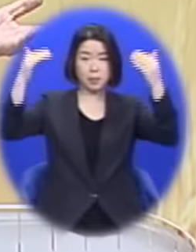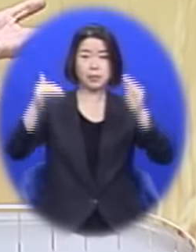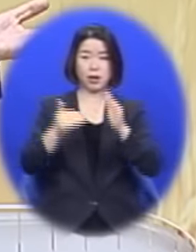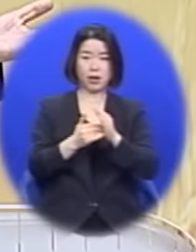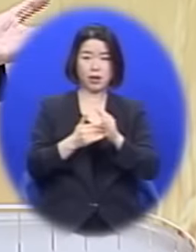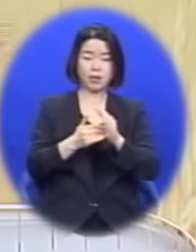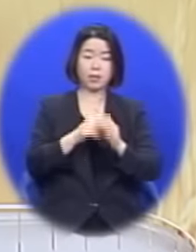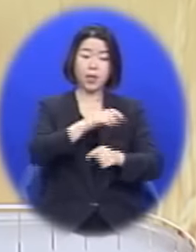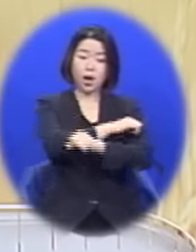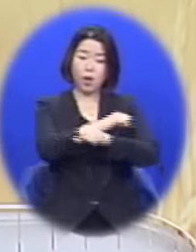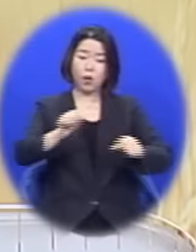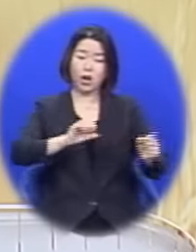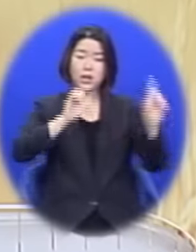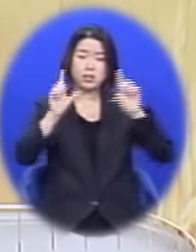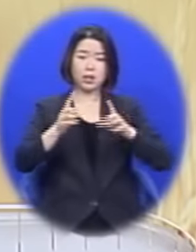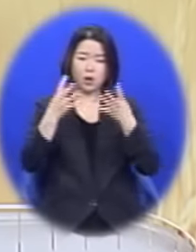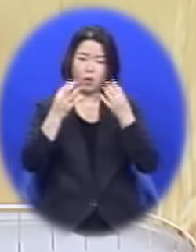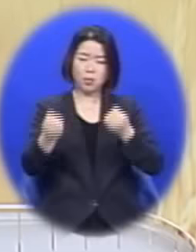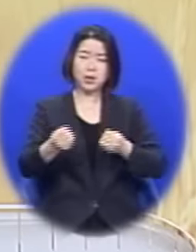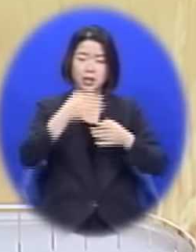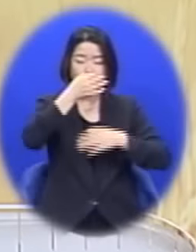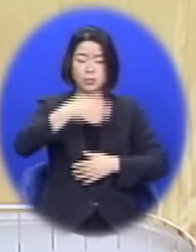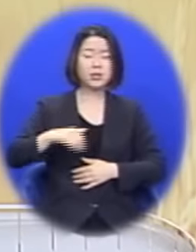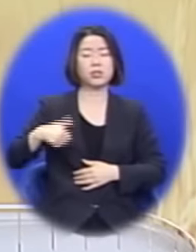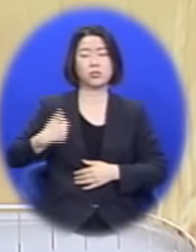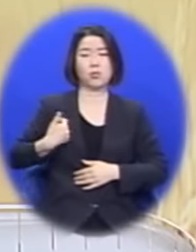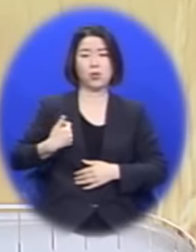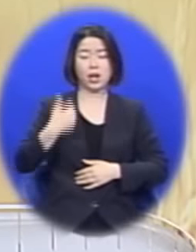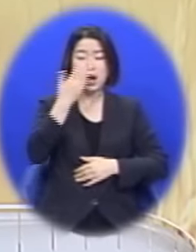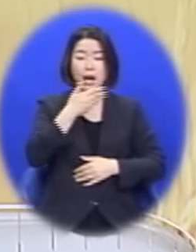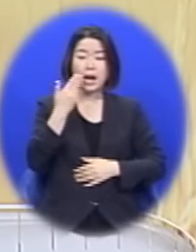몰라요. 가나안 땅이 얼마나 복인지도 몰라요.